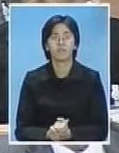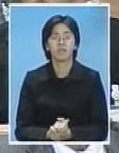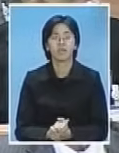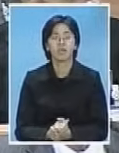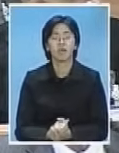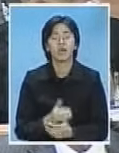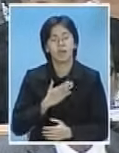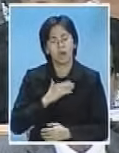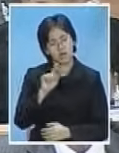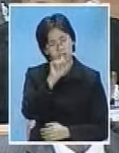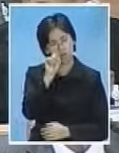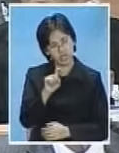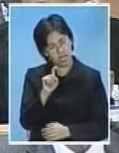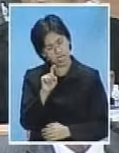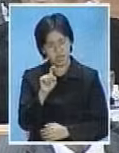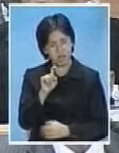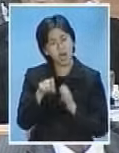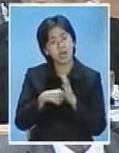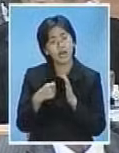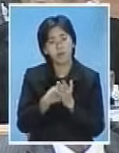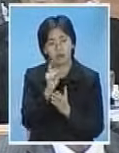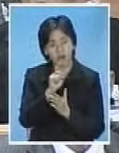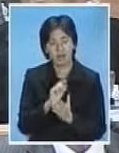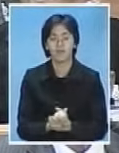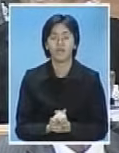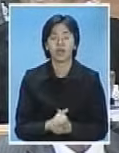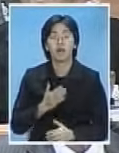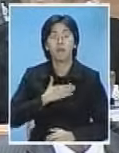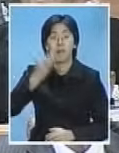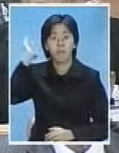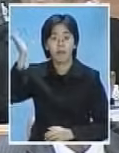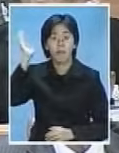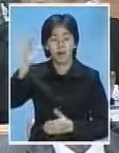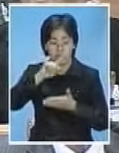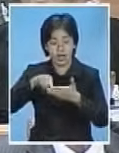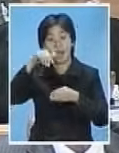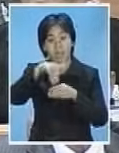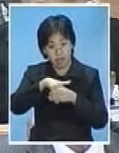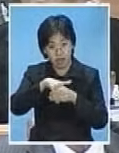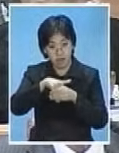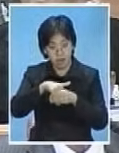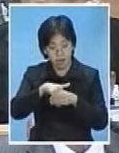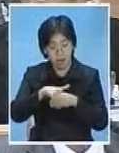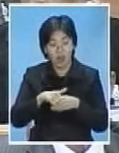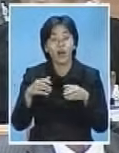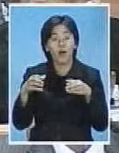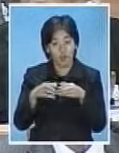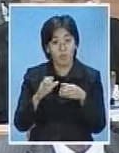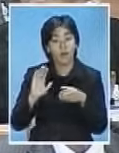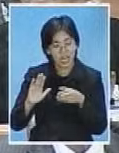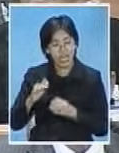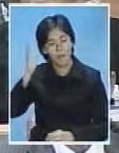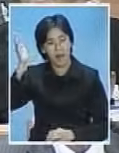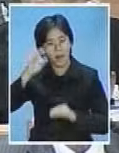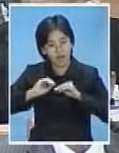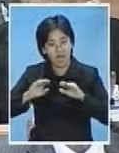จะสงสัยว่าทำไมต้องก้องใจเพราะว่าตอนหาเสียงท่านประกาศชัดเจนนะครับผมตระเวนอยู่ในภาค